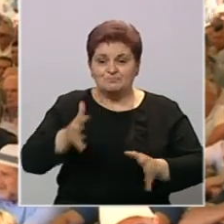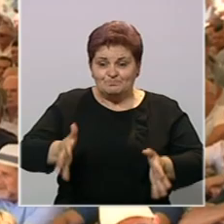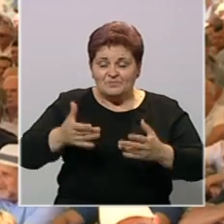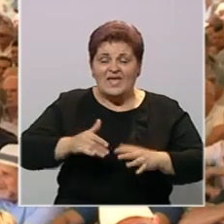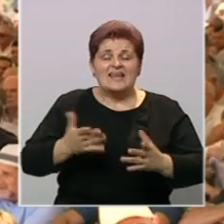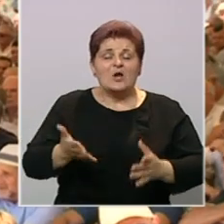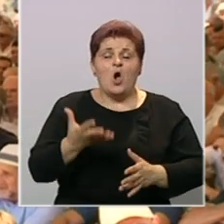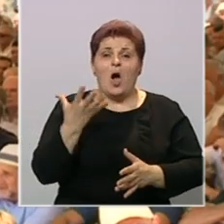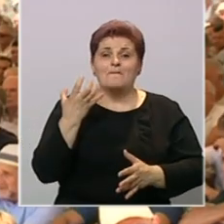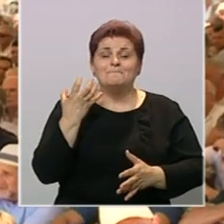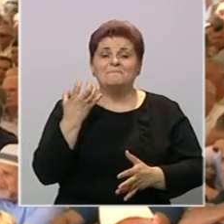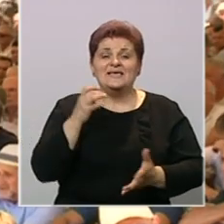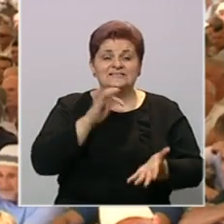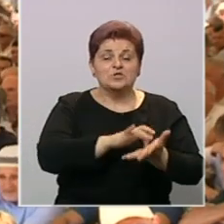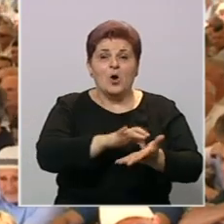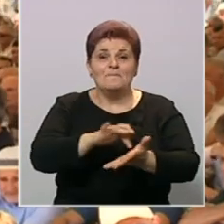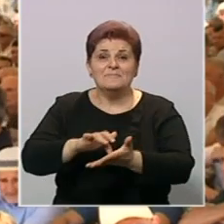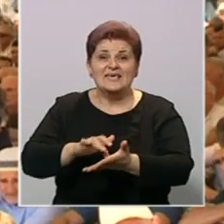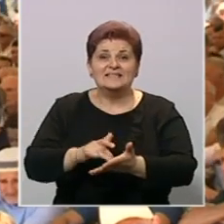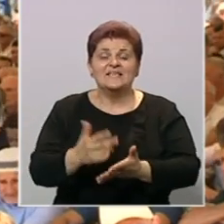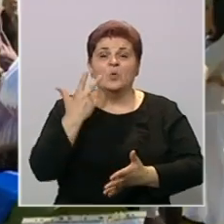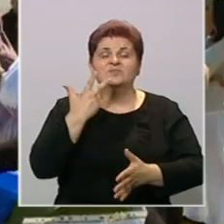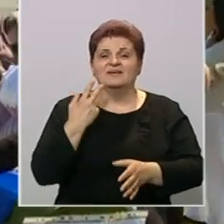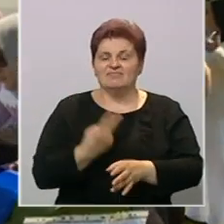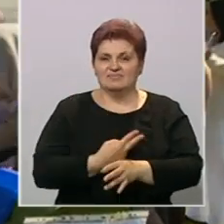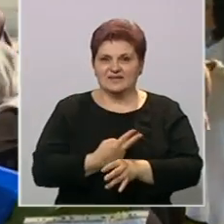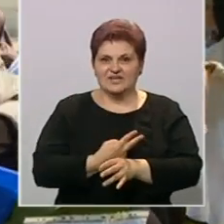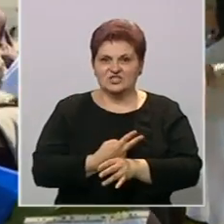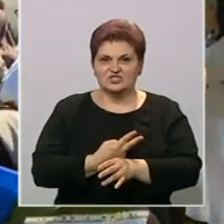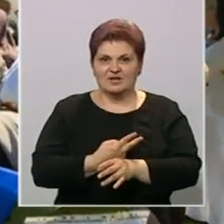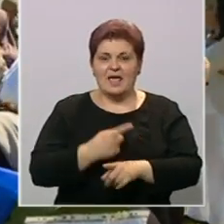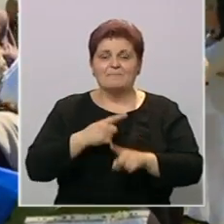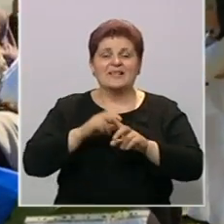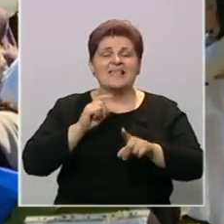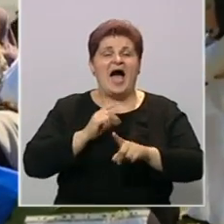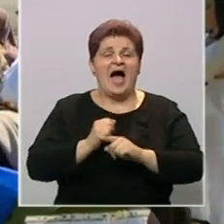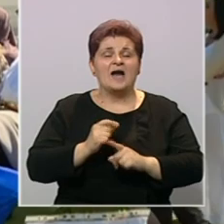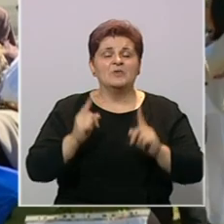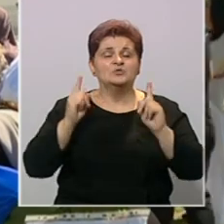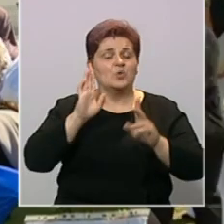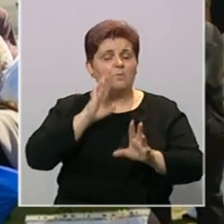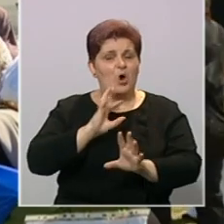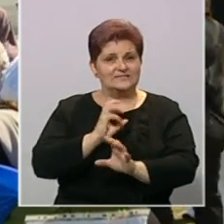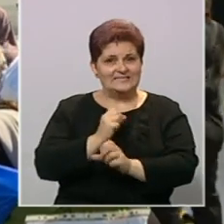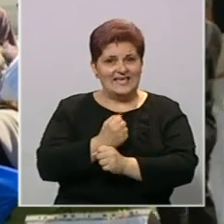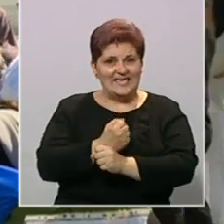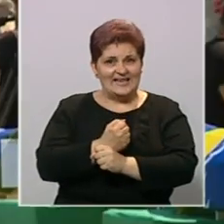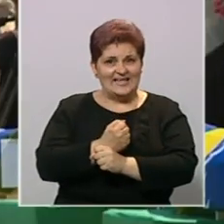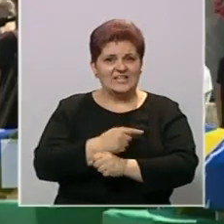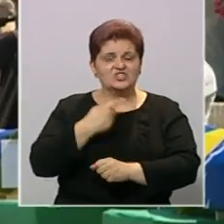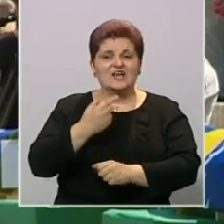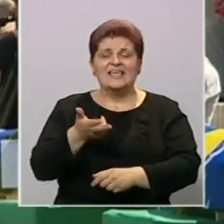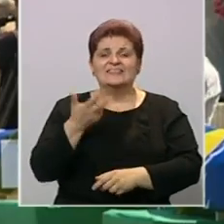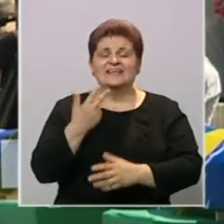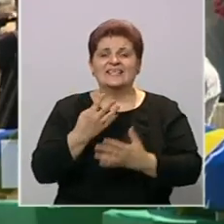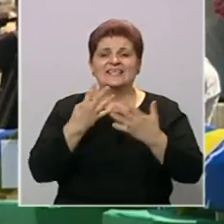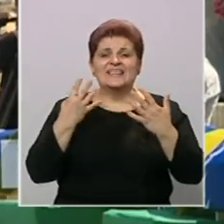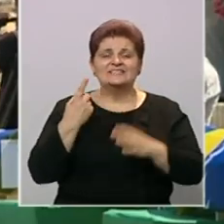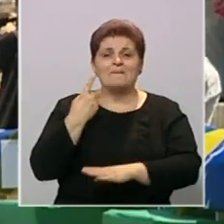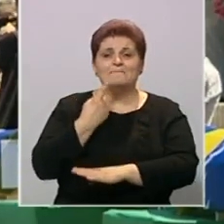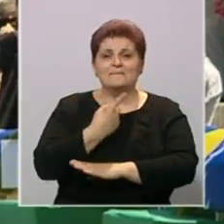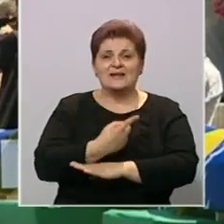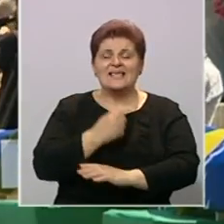na oko 500 lokacija u 3 države. Pred Haškim tribunalom i Sudom Bosne i Hercegovine izrečeno je 39